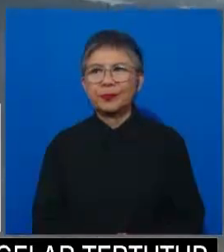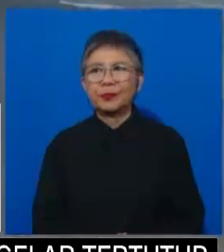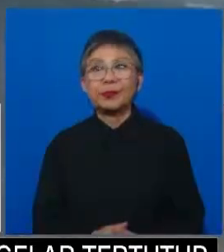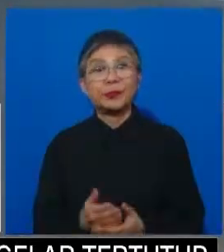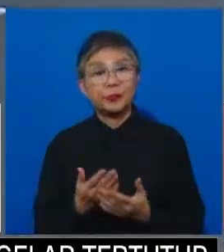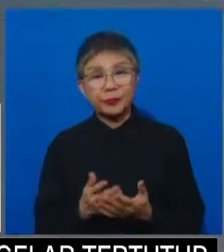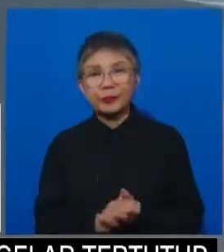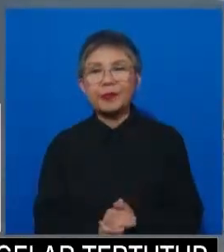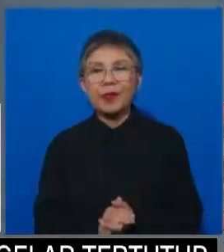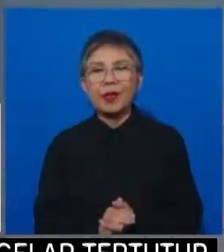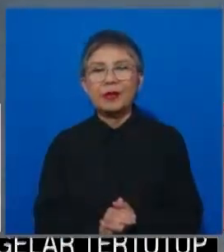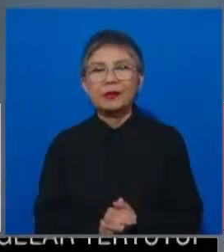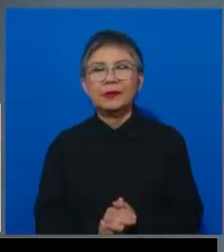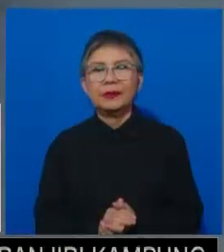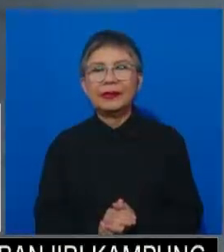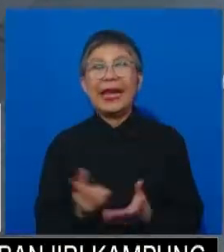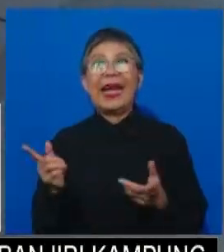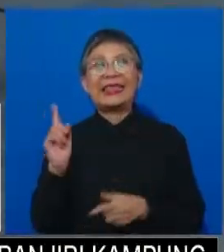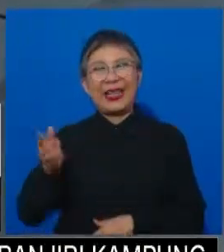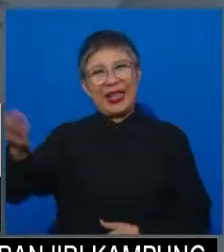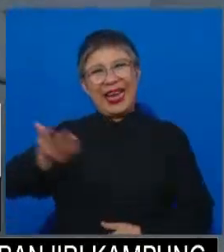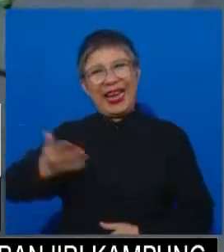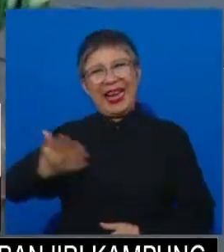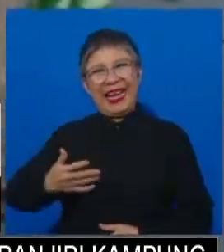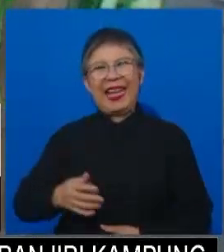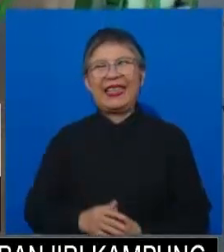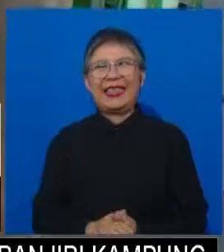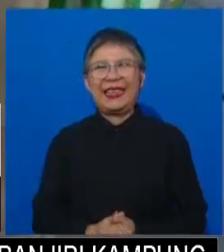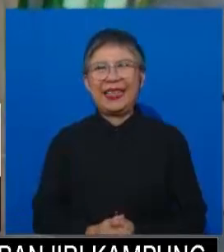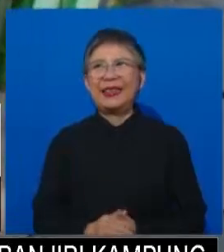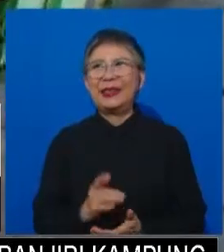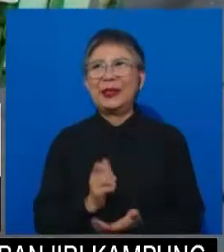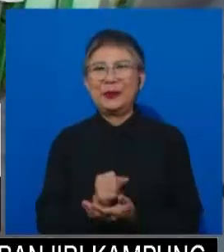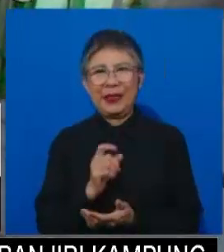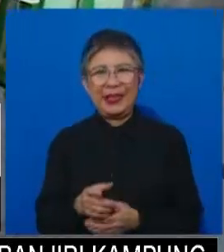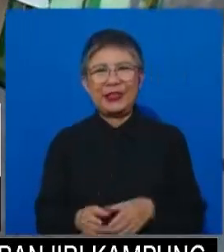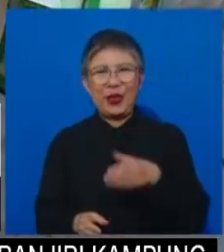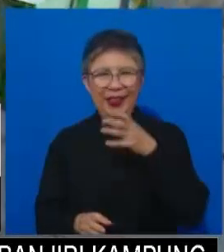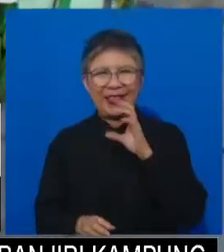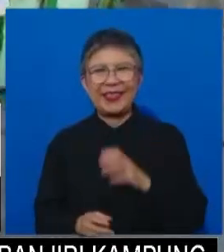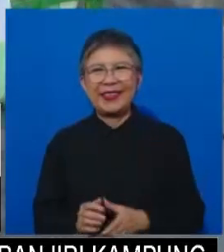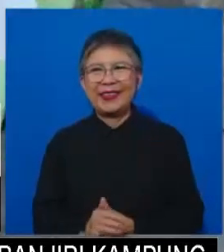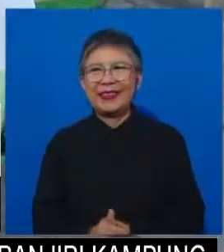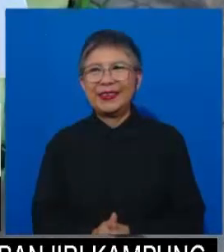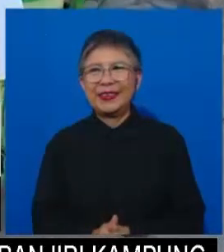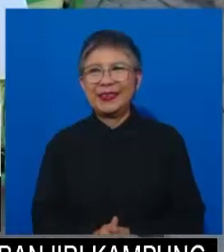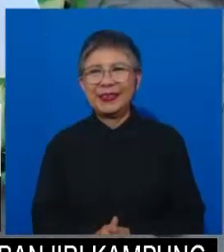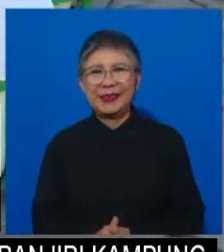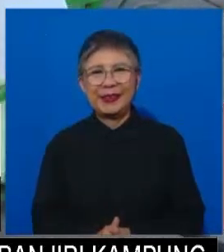Syukurlah, belum lama keluar dari kontrakan, sudah ada pelanggan membeli minuman sekotengnya.